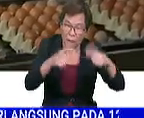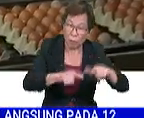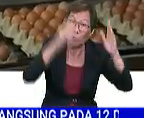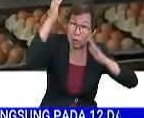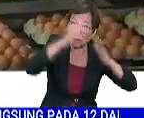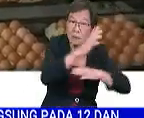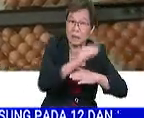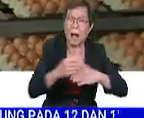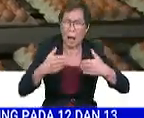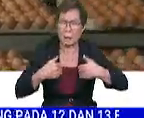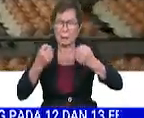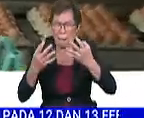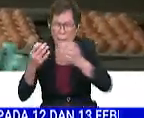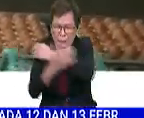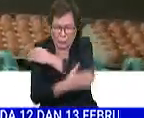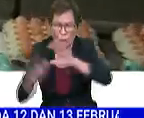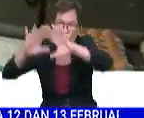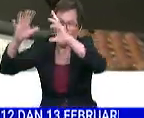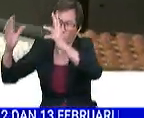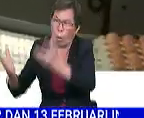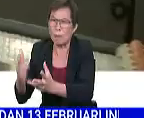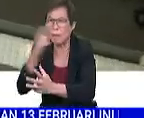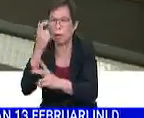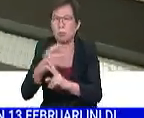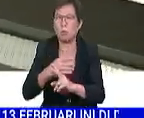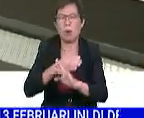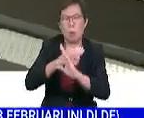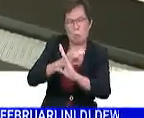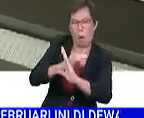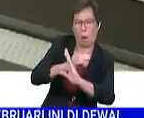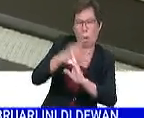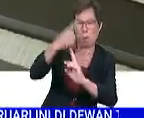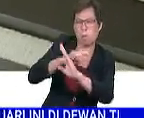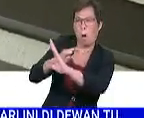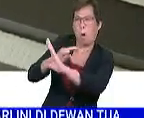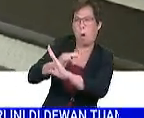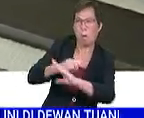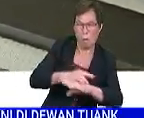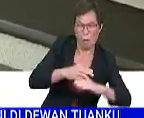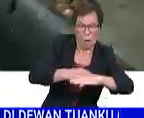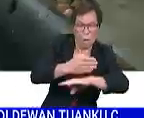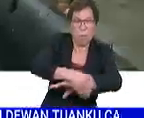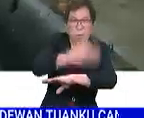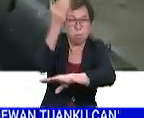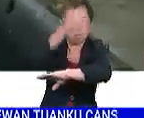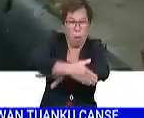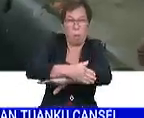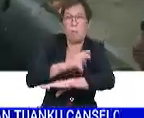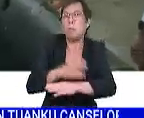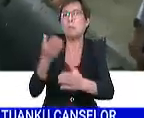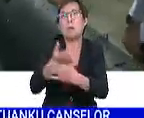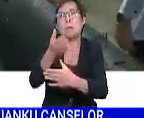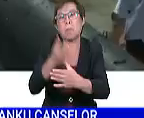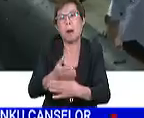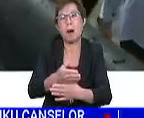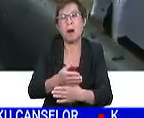Malaysia malah banyak negara dunia disebabkan sekatan pergerakan hingga menjejaskan rantaian pembekalan dan logistik